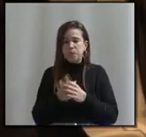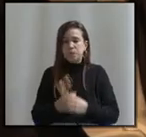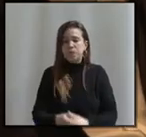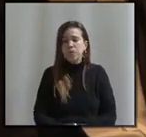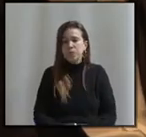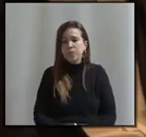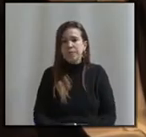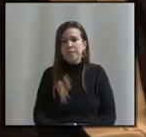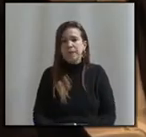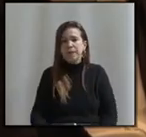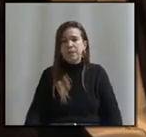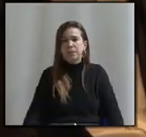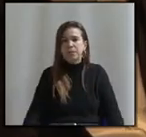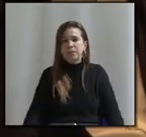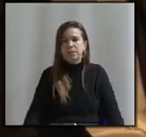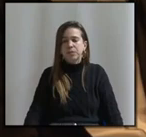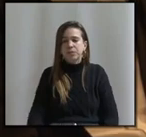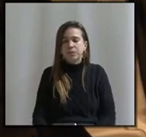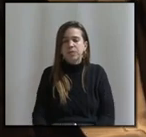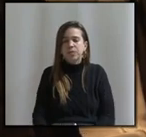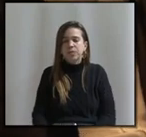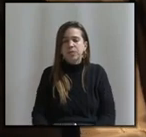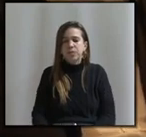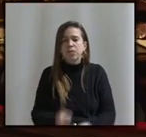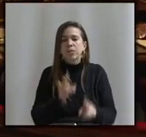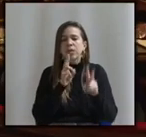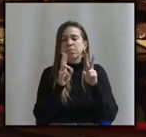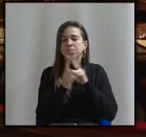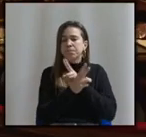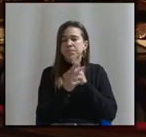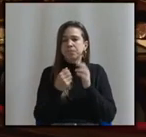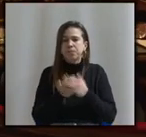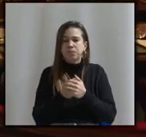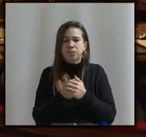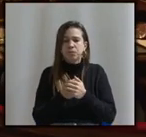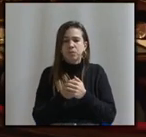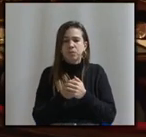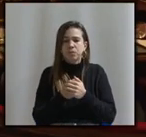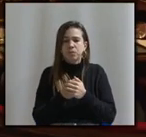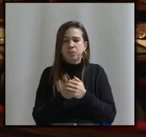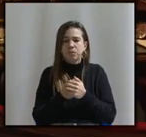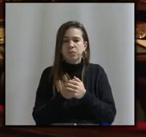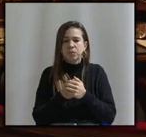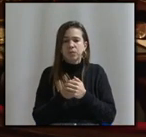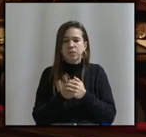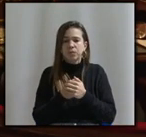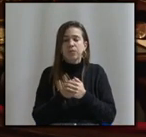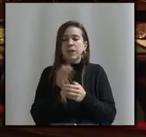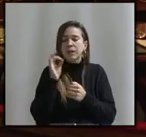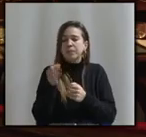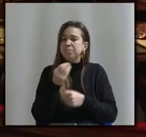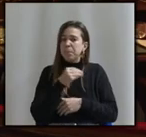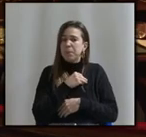no s'han arreglat. La regidora de Manteniment li respon, senyora Coma. Sí, moltes gràcies. Doncs bé, em sap greu